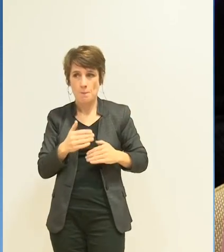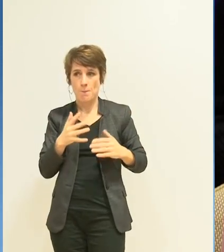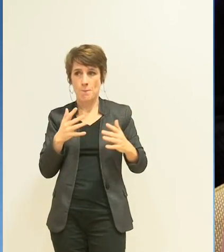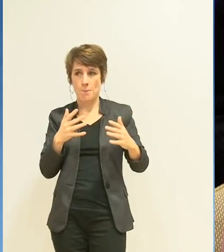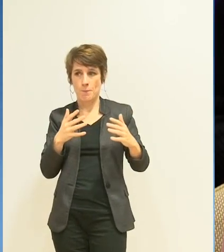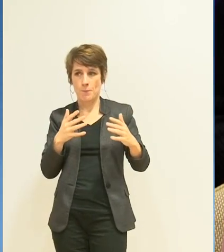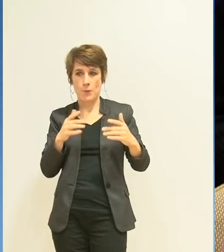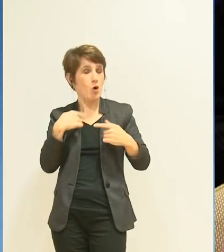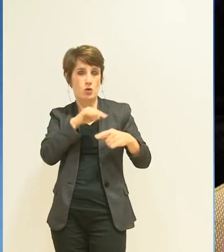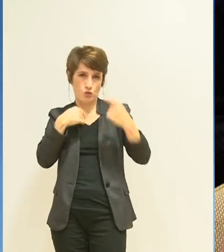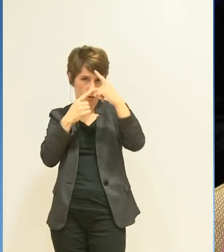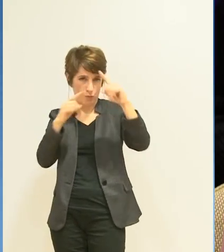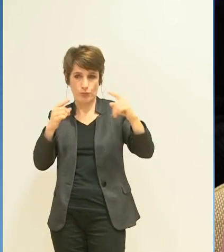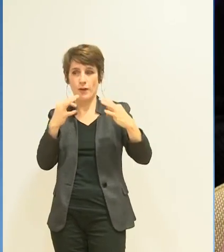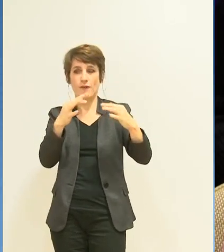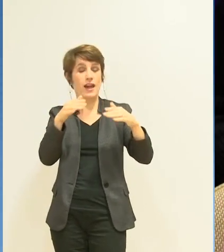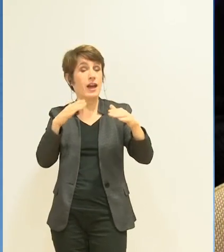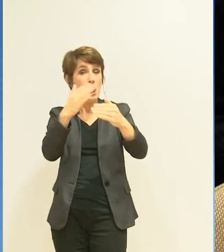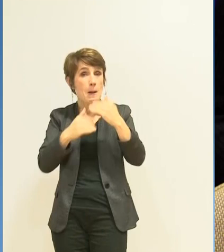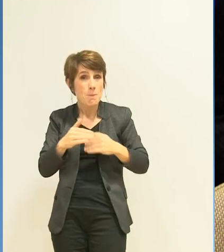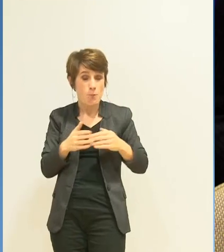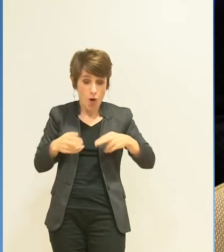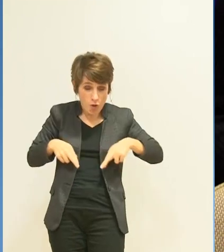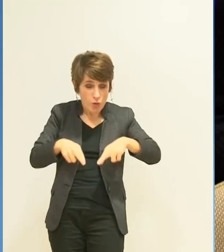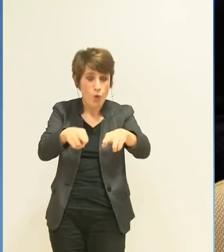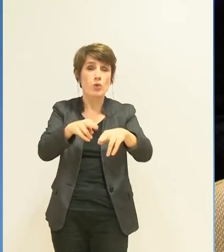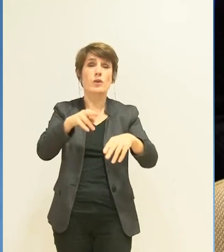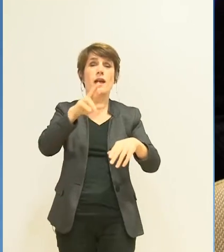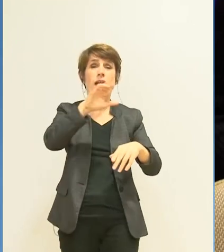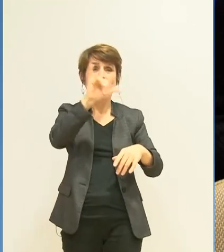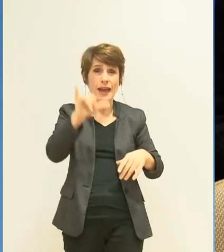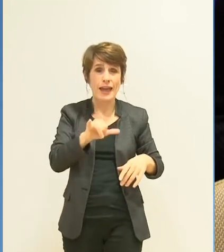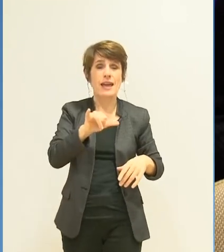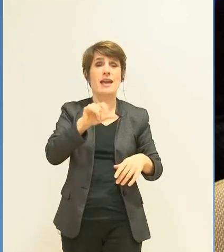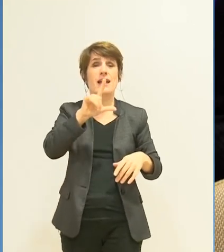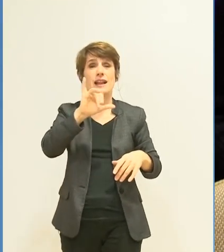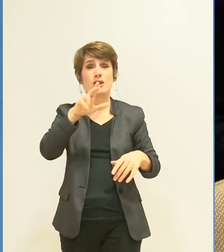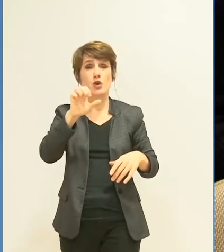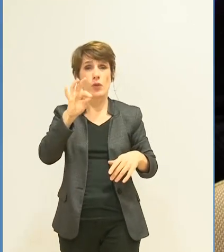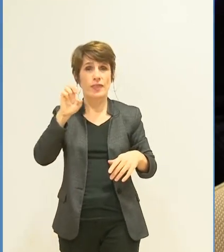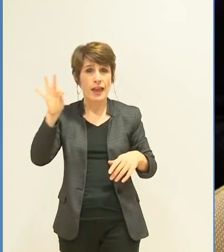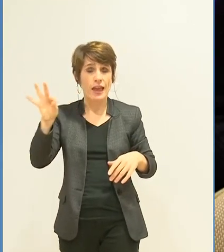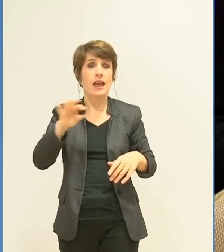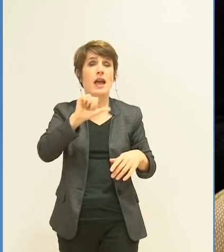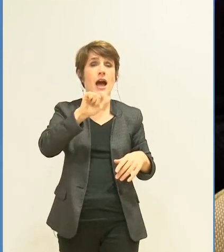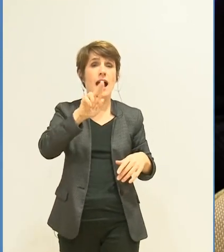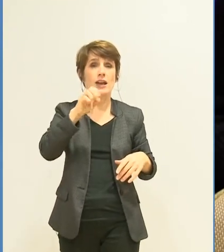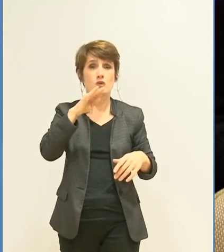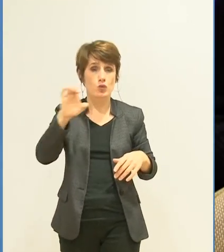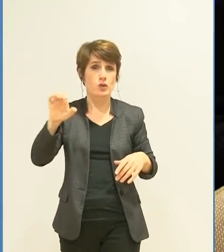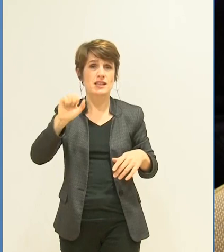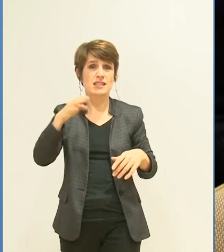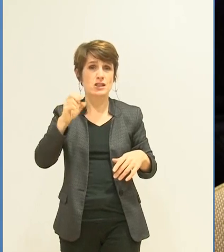ray lyautey et agutte sembat qui n'a fait que déplacer le problème sur les grands boulevards et la même accentuée en paralysant des rues